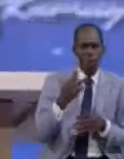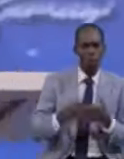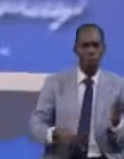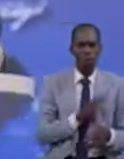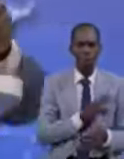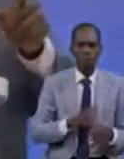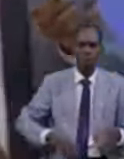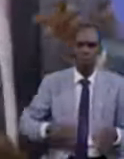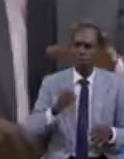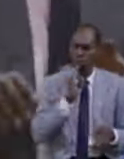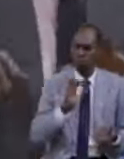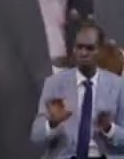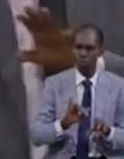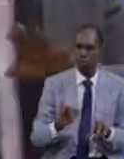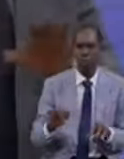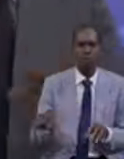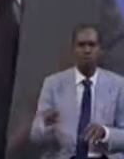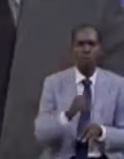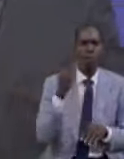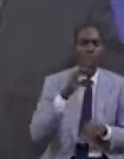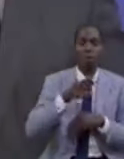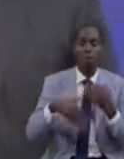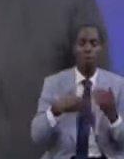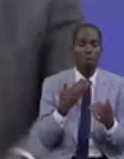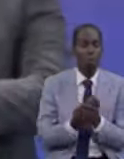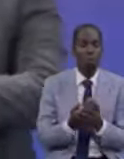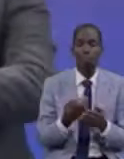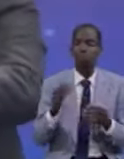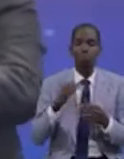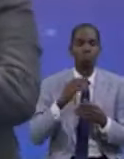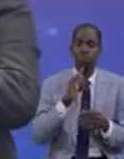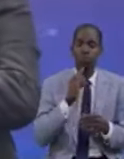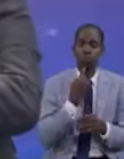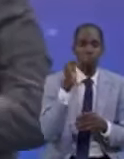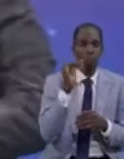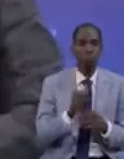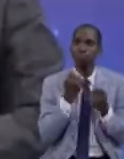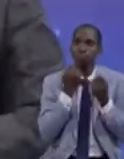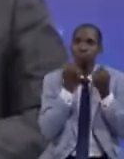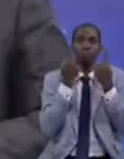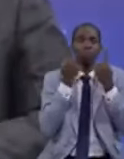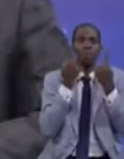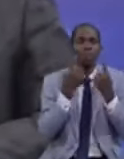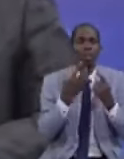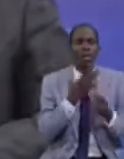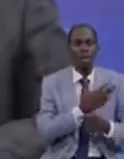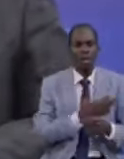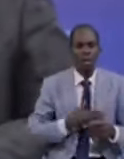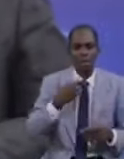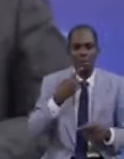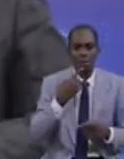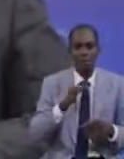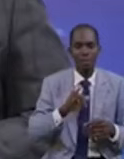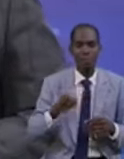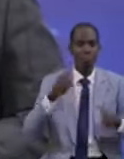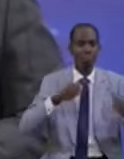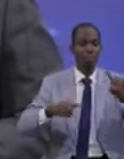a dit ils étaient dans le plus grand étonnement et disait il fait tout ta